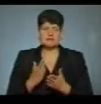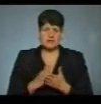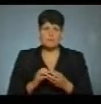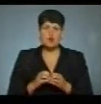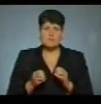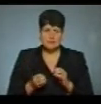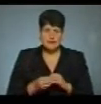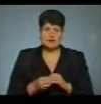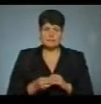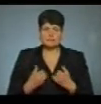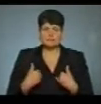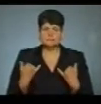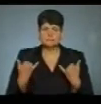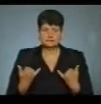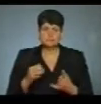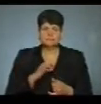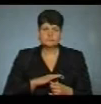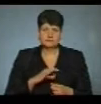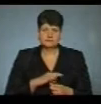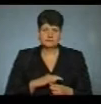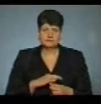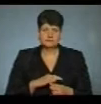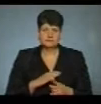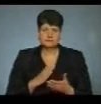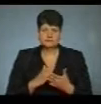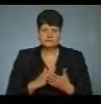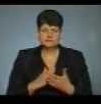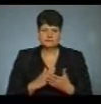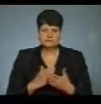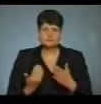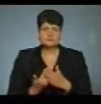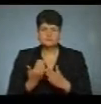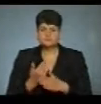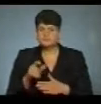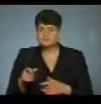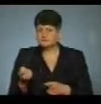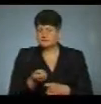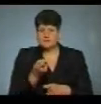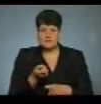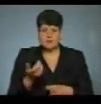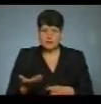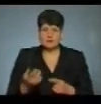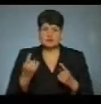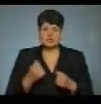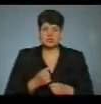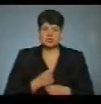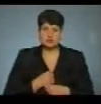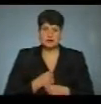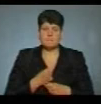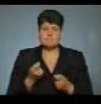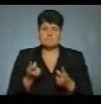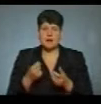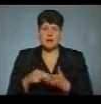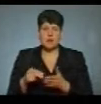є, ми зараз використовуємо, є, звичайно, нових дуже мало, тому що, на превеликий жаль, мало